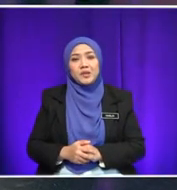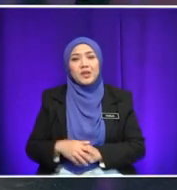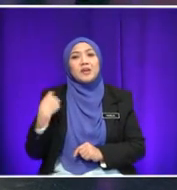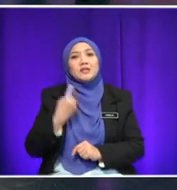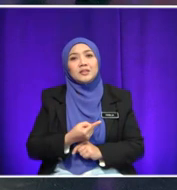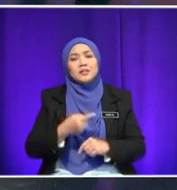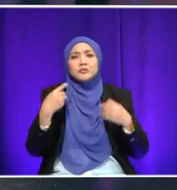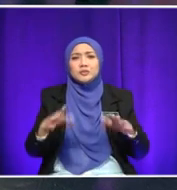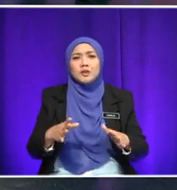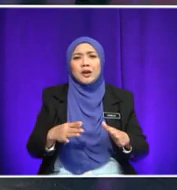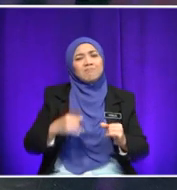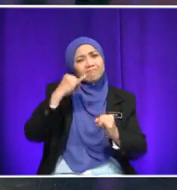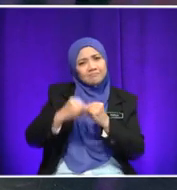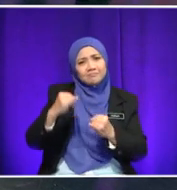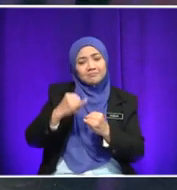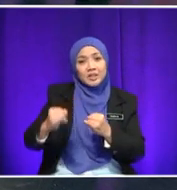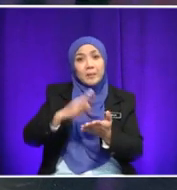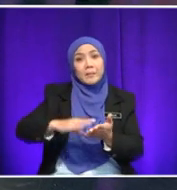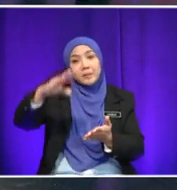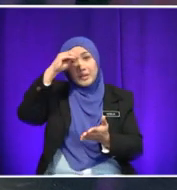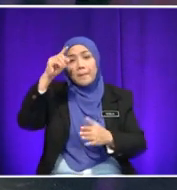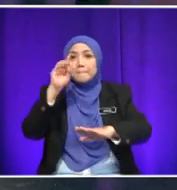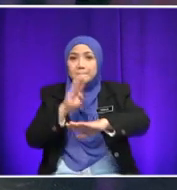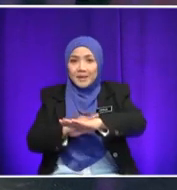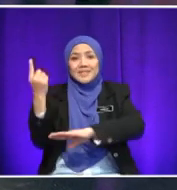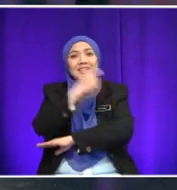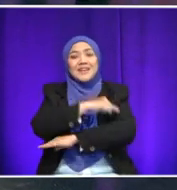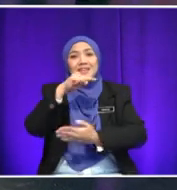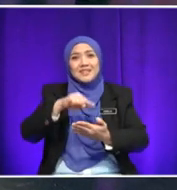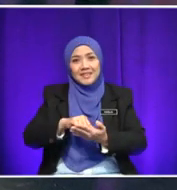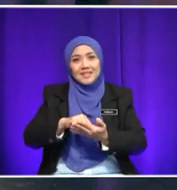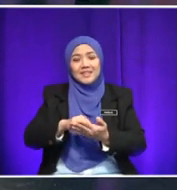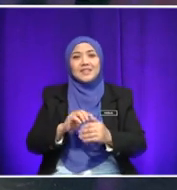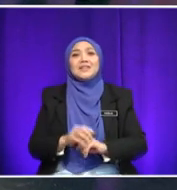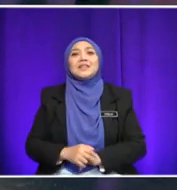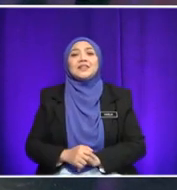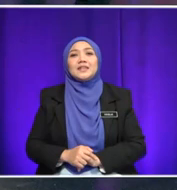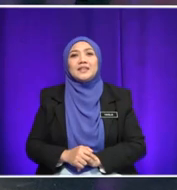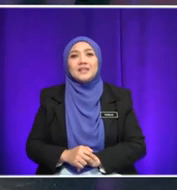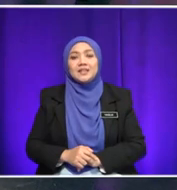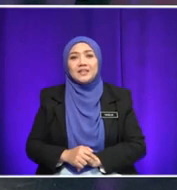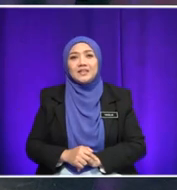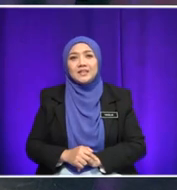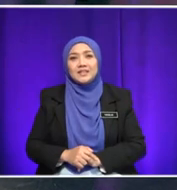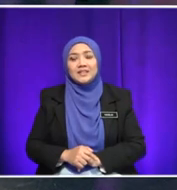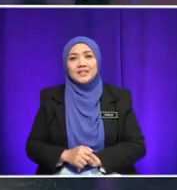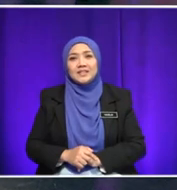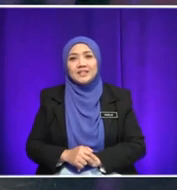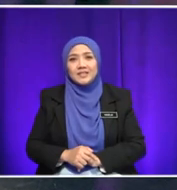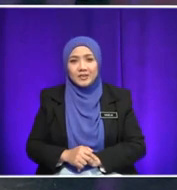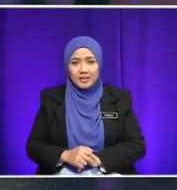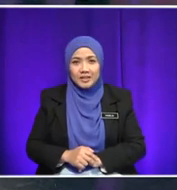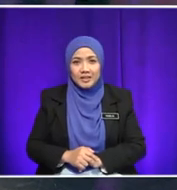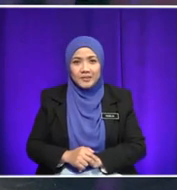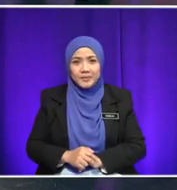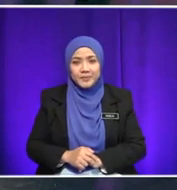telepon tipe di penghujung sesi kita pada hari ini sebelum itu cek gusina minta cek untuk berikan pencak silat keseluruhan kepada saya murice